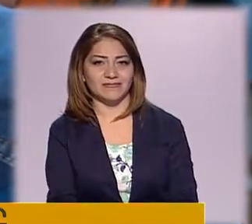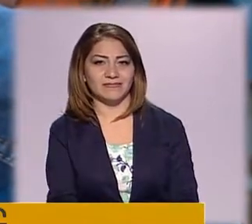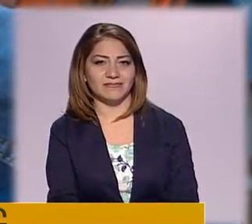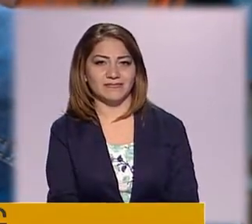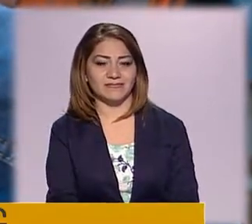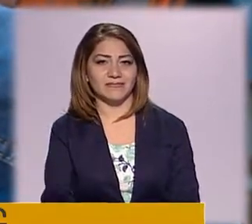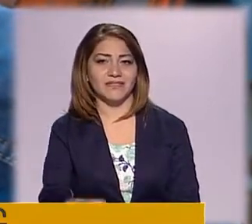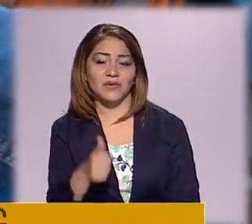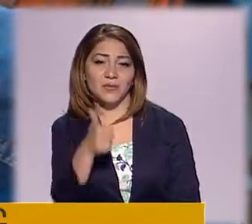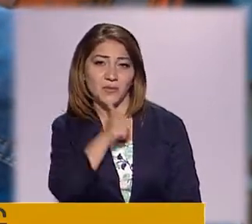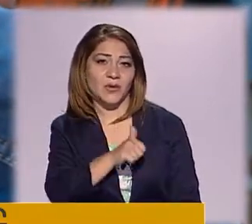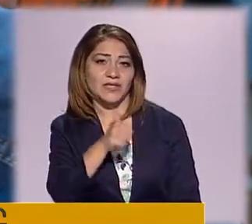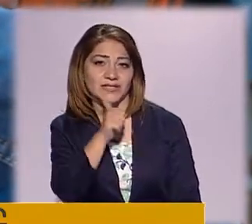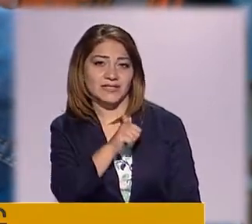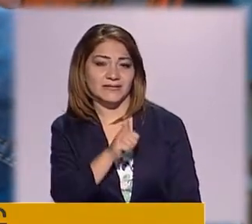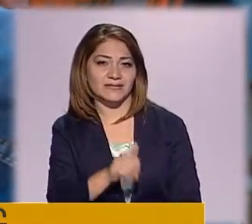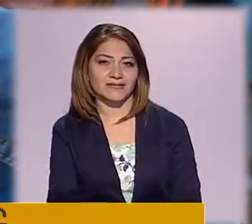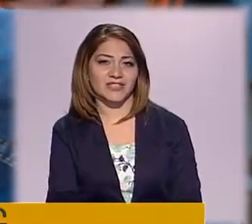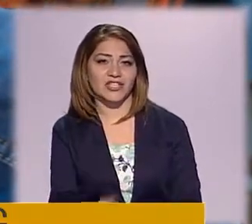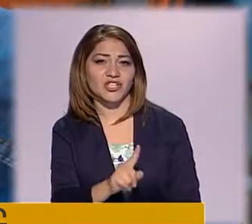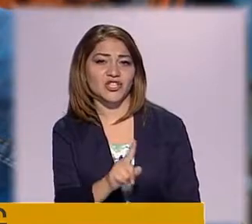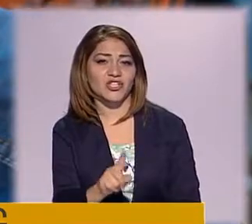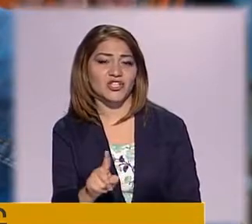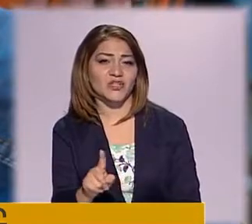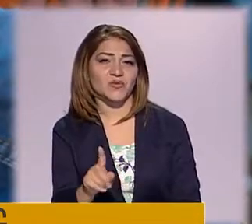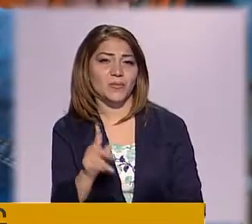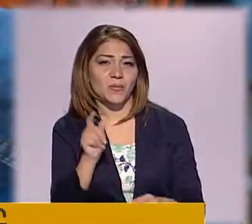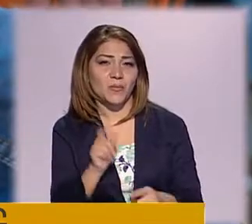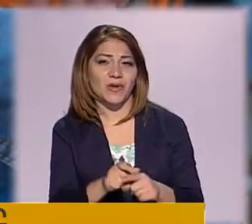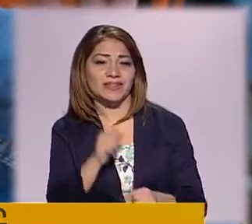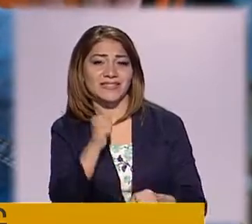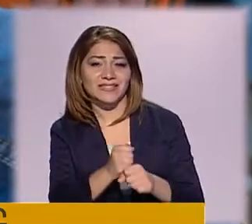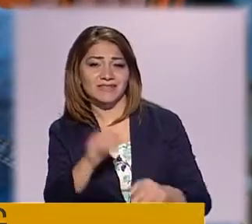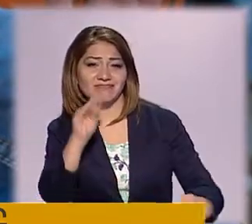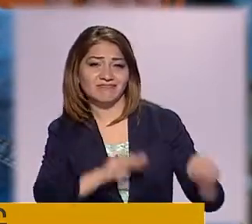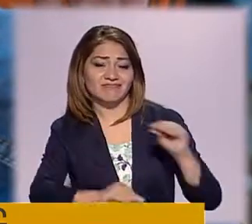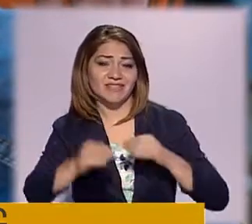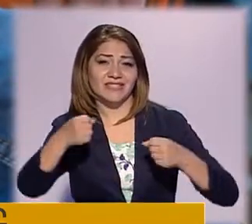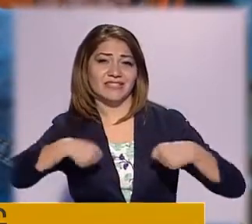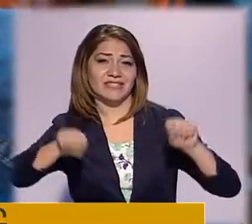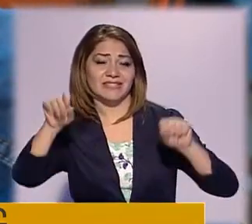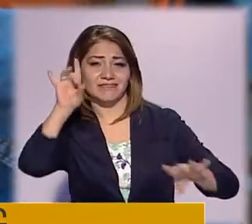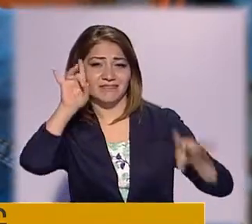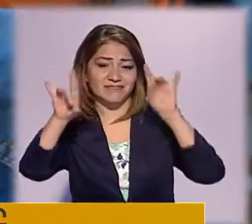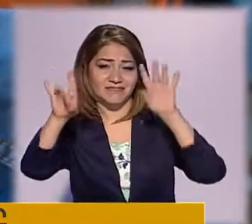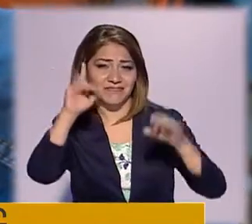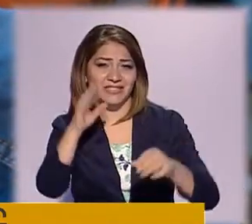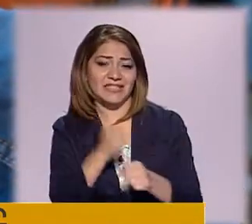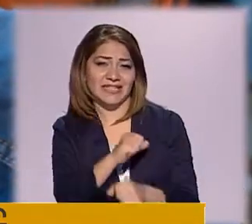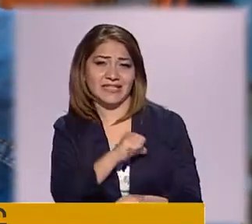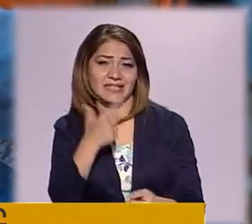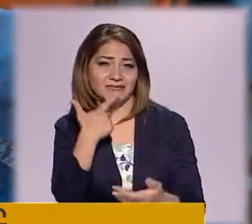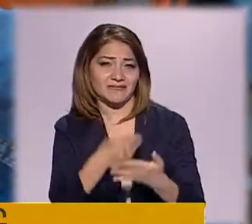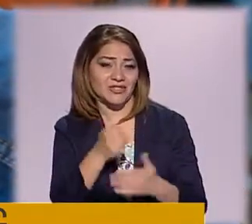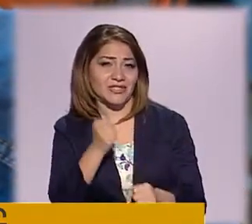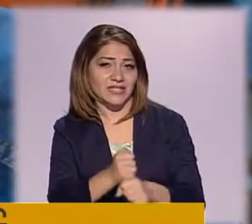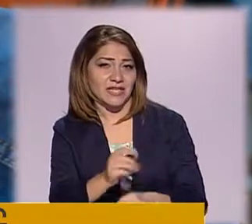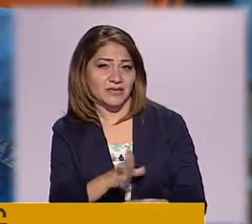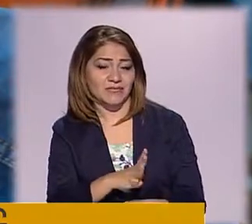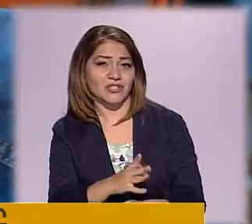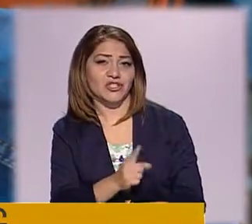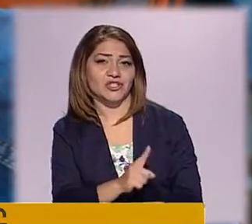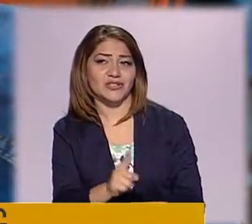փորձեցինք մտածել, որ ինչ որ մեր բանում գտնենք, որ կոնե ծանրաձողին նման ծնենք ու գտանք,